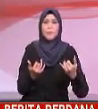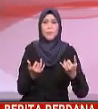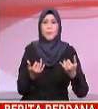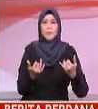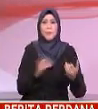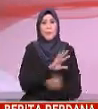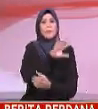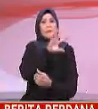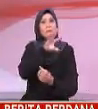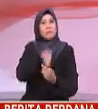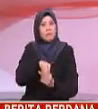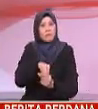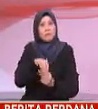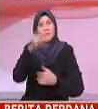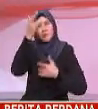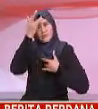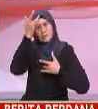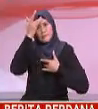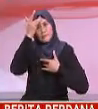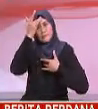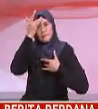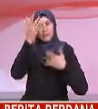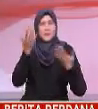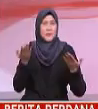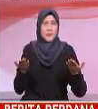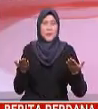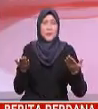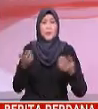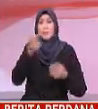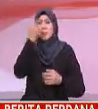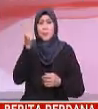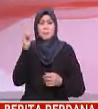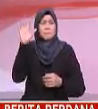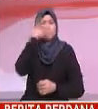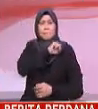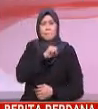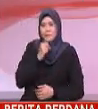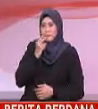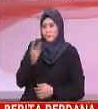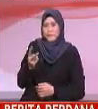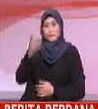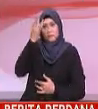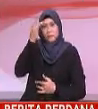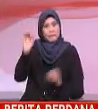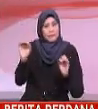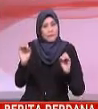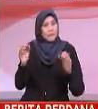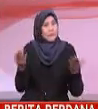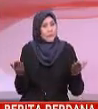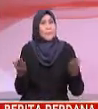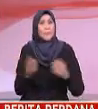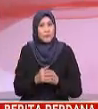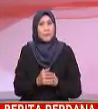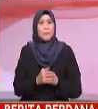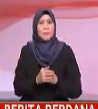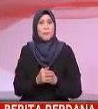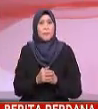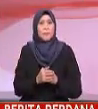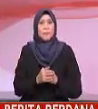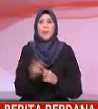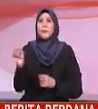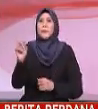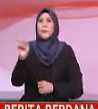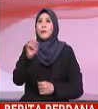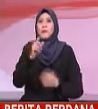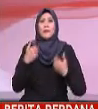dia melibatkan penyakit tu sendiri sebab dia tidak nampak. Jadi saya rasa